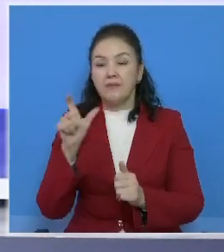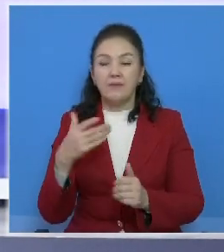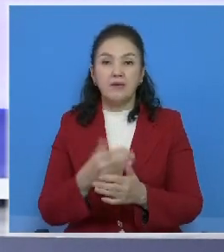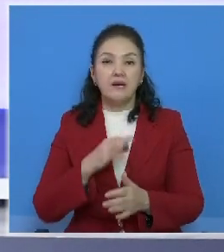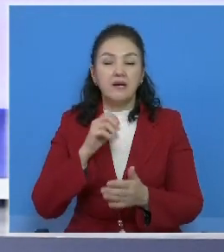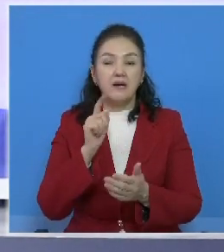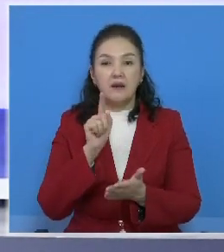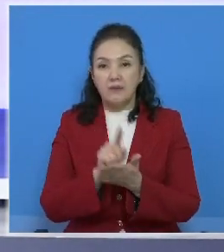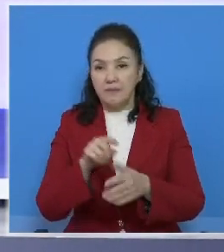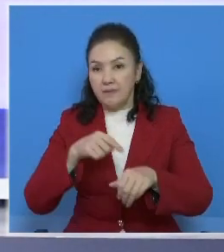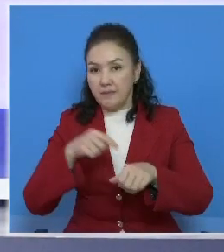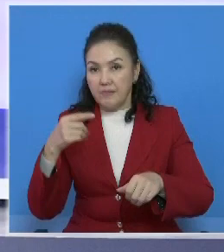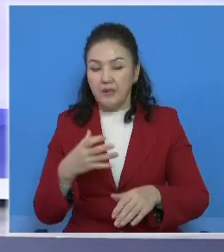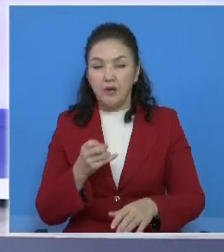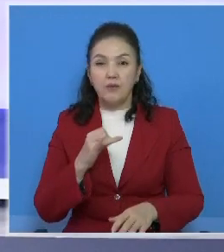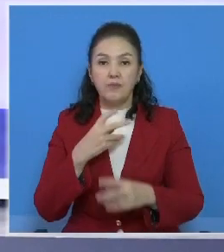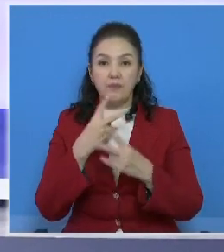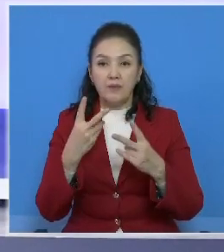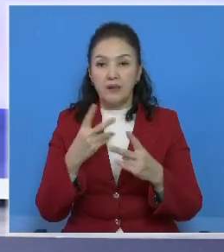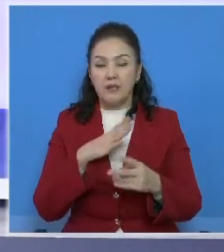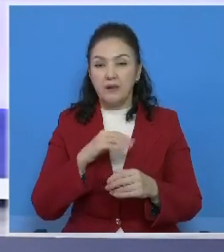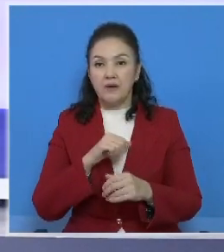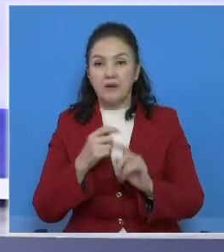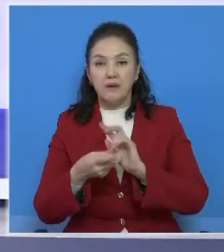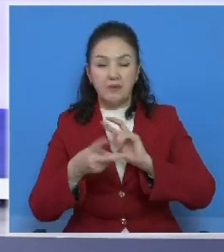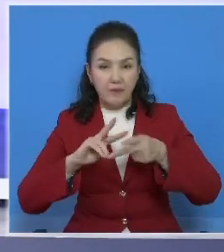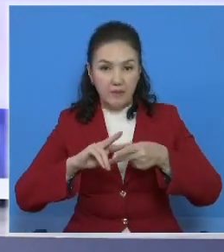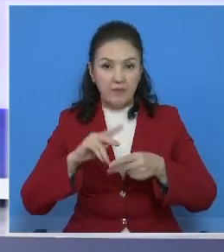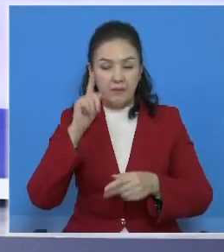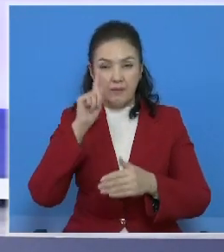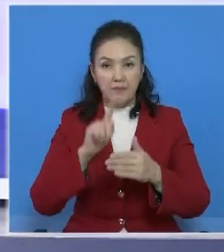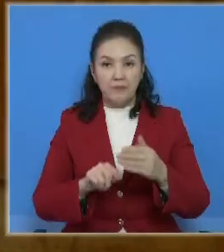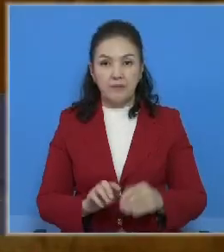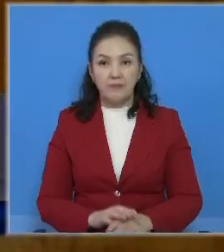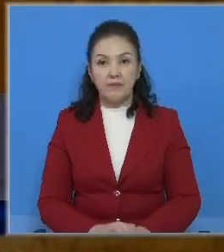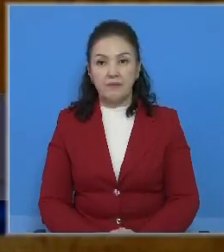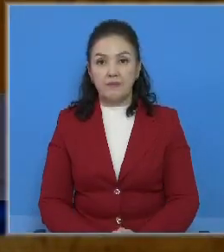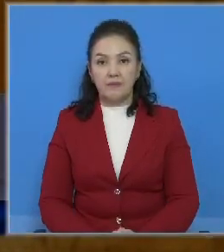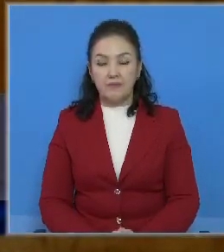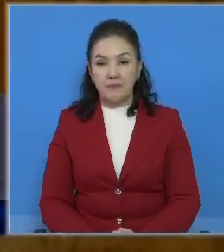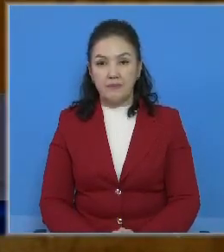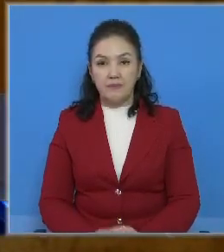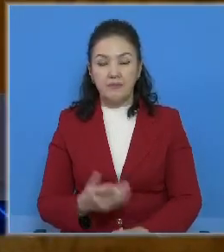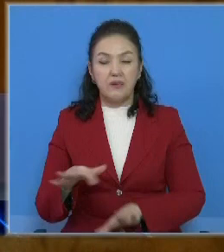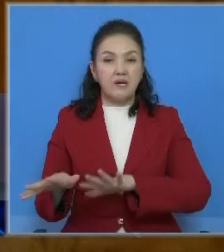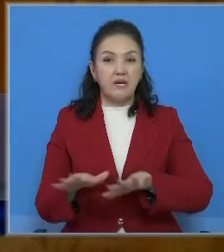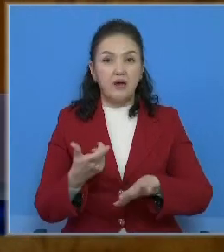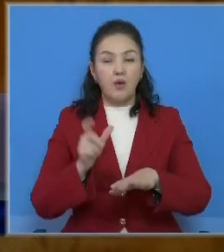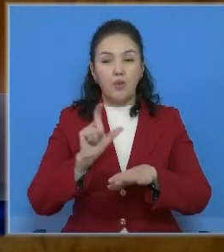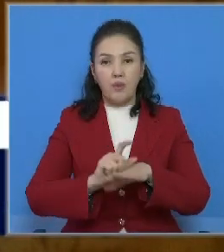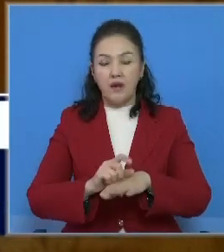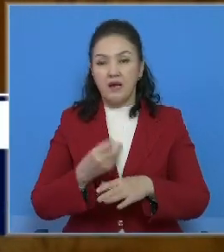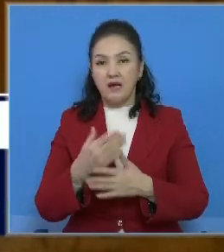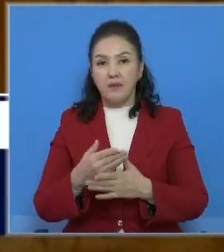жауапкершілікті сезінсе, саяси ұстанымын көрсете білсе, өзгеріс орнайды деген сенімде. Бұл шара өте, енді барлығы